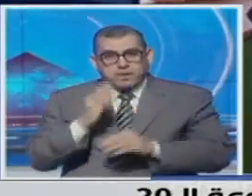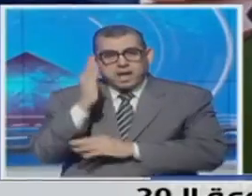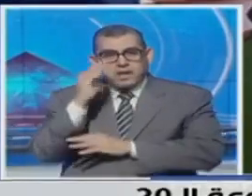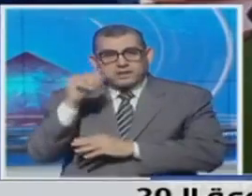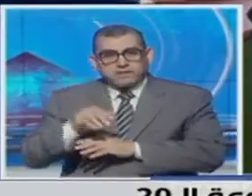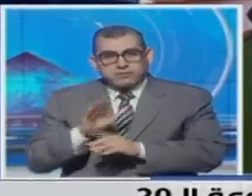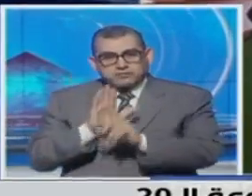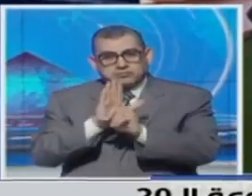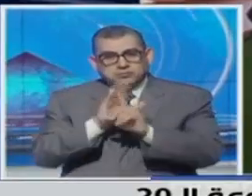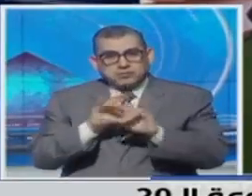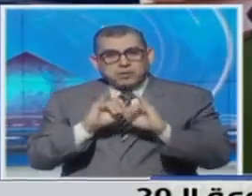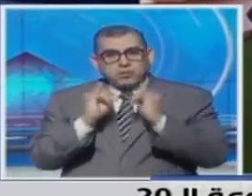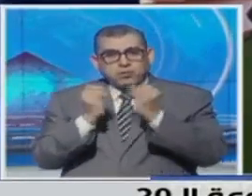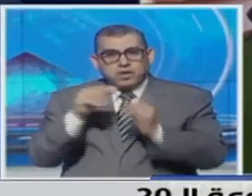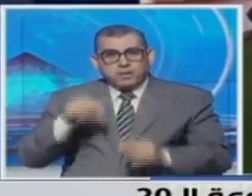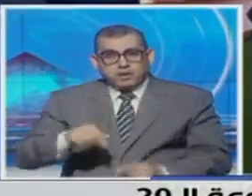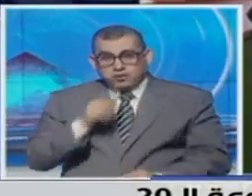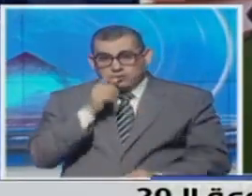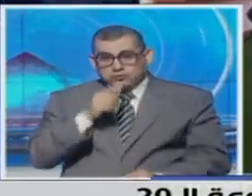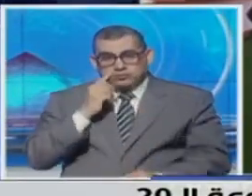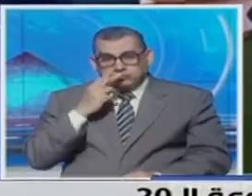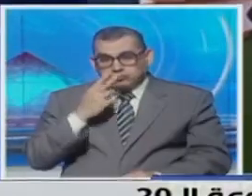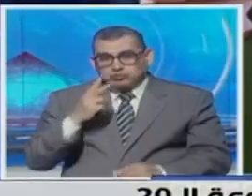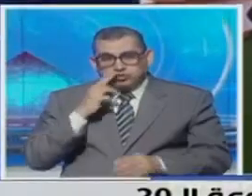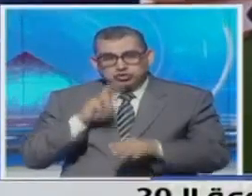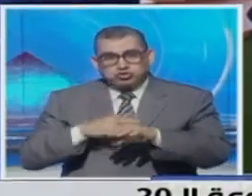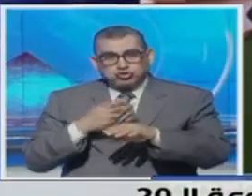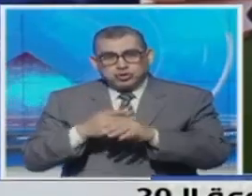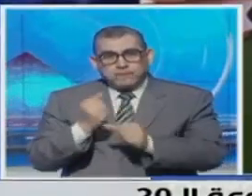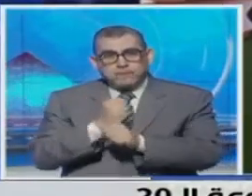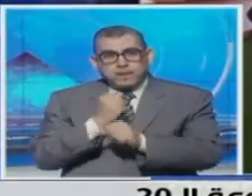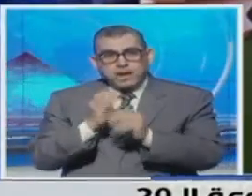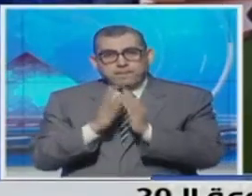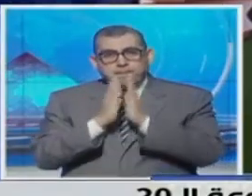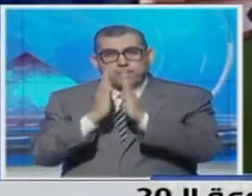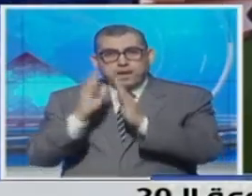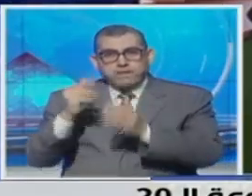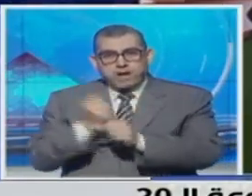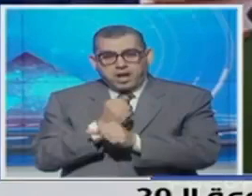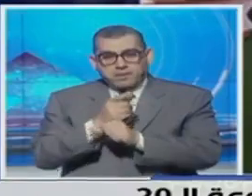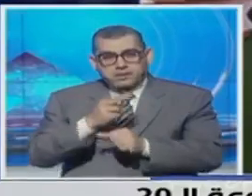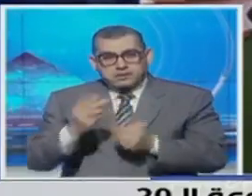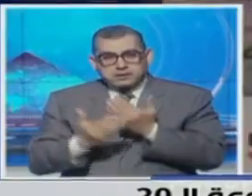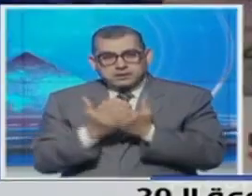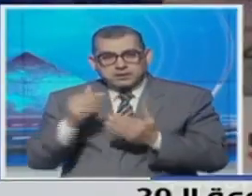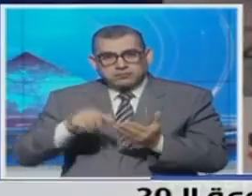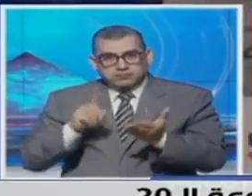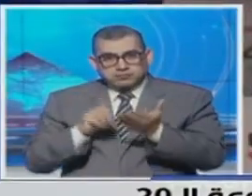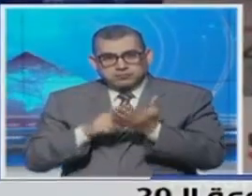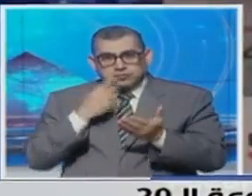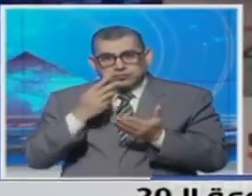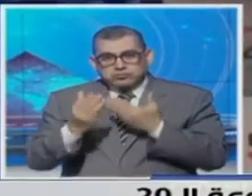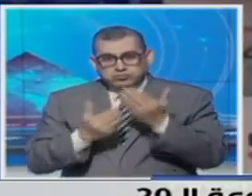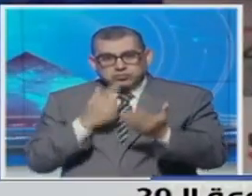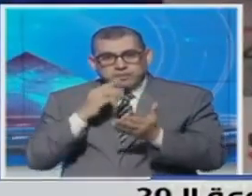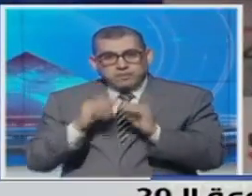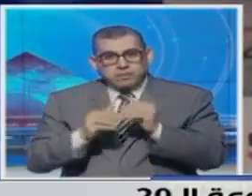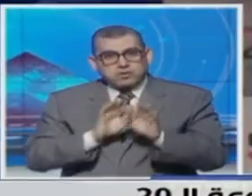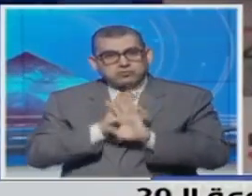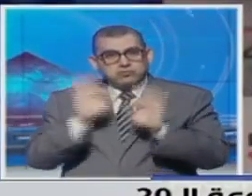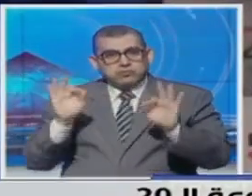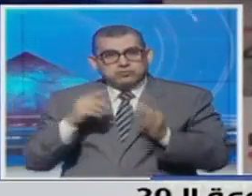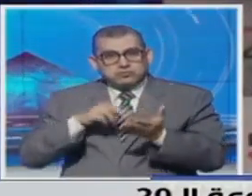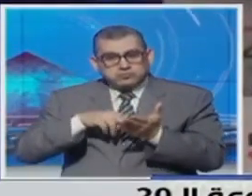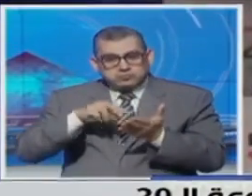في الحماية الاجتماعية وما يشهد ملف العمل من أنماط عمل جديدة، راصدا ما قامت به مصر من